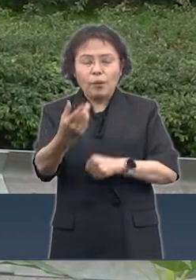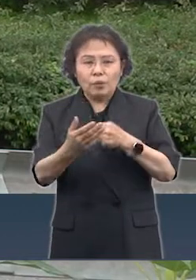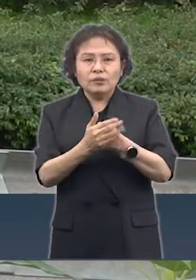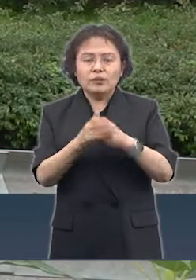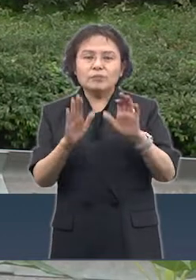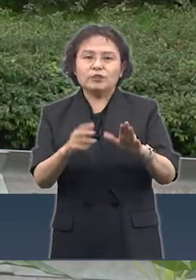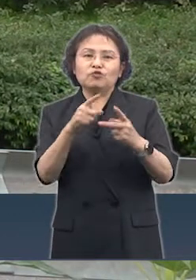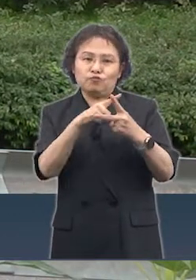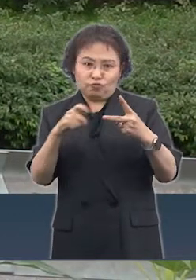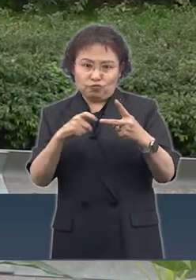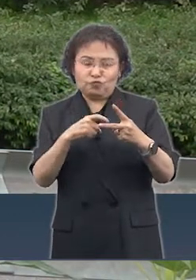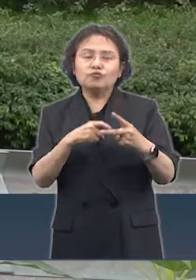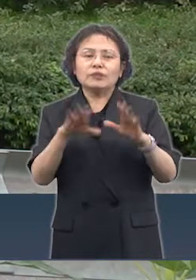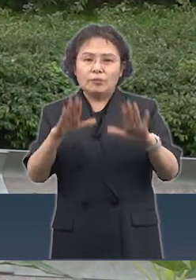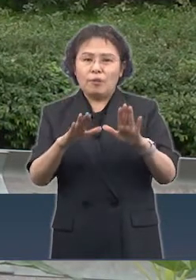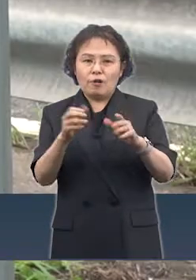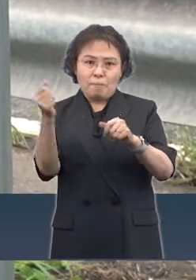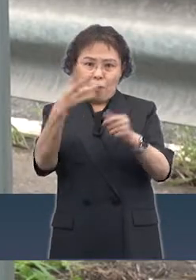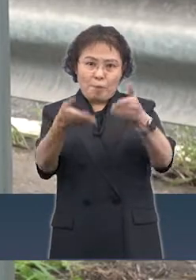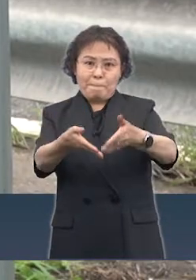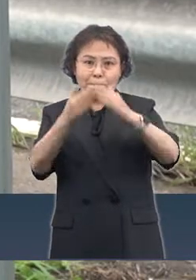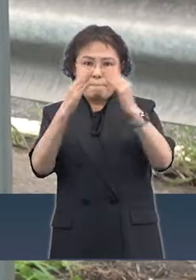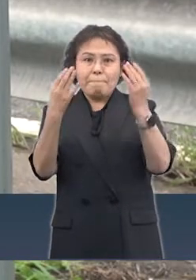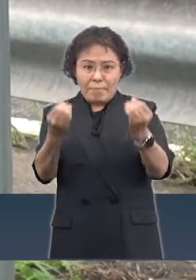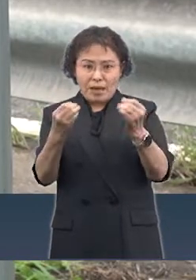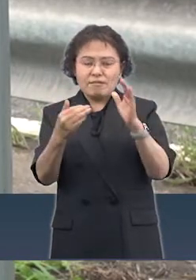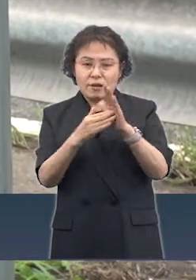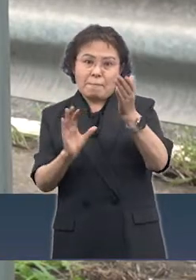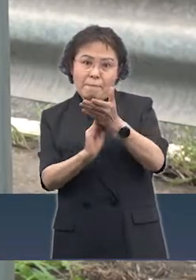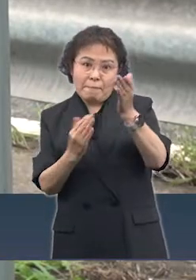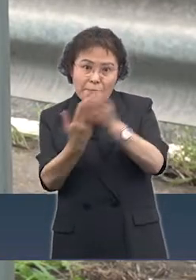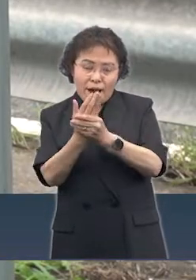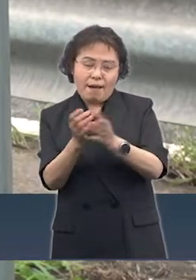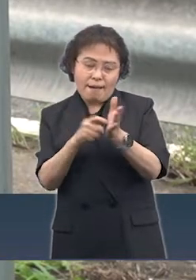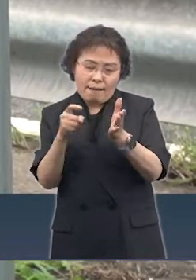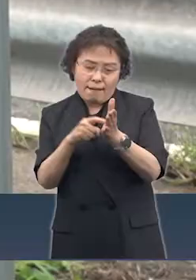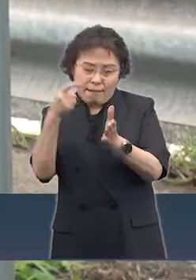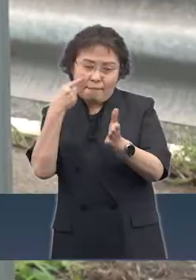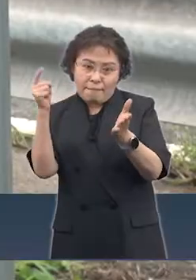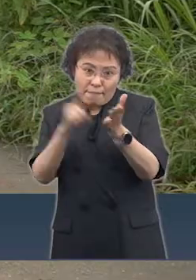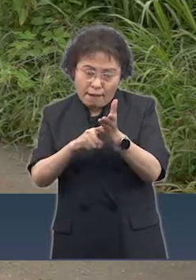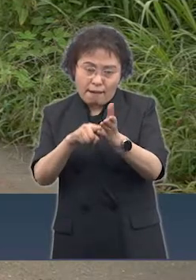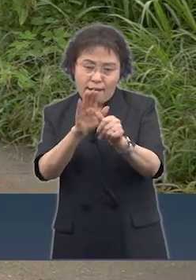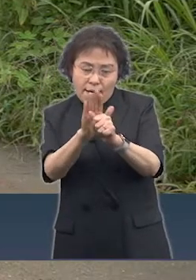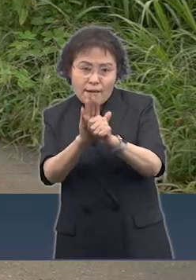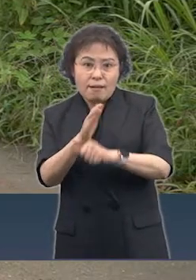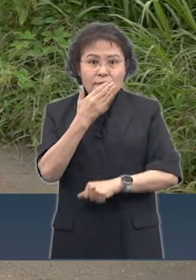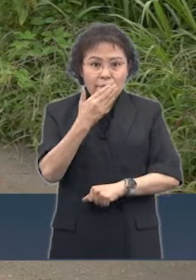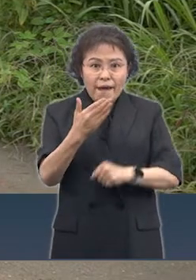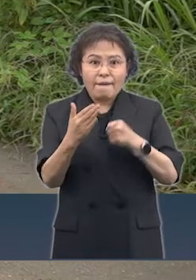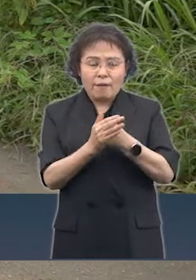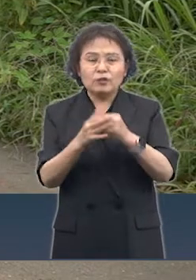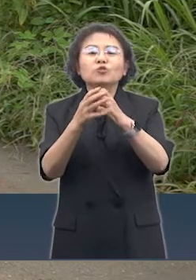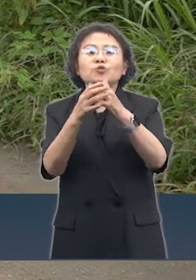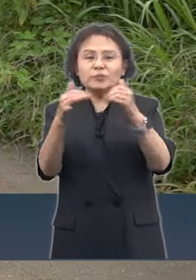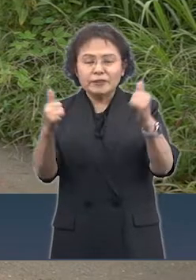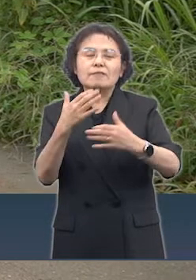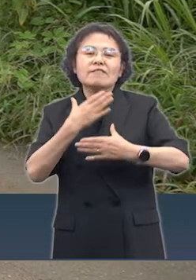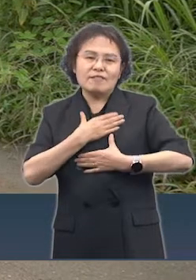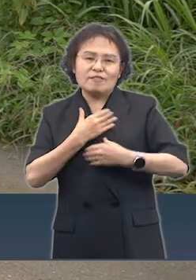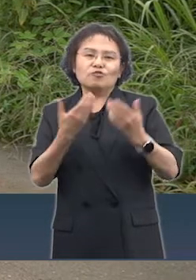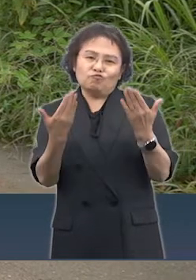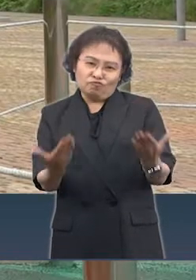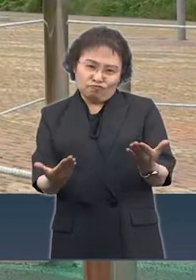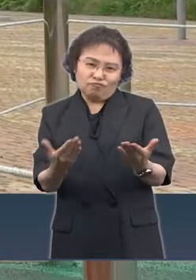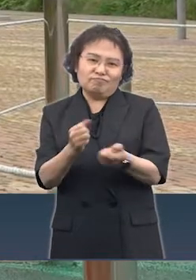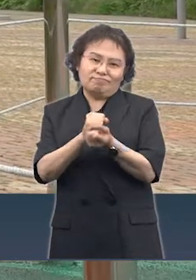이번 기초 번호판 설치로 사고발생 시 신속한 대처가 가능해 졌으며 국민들에게 안전한 휴식공간을